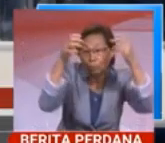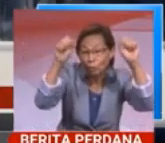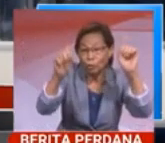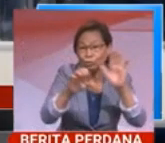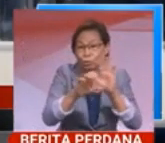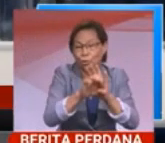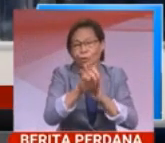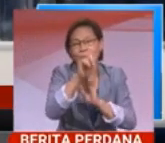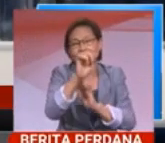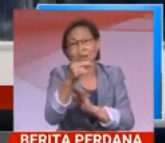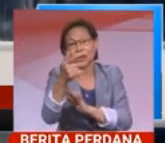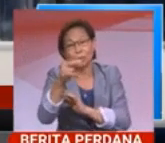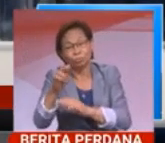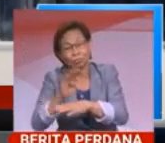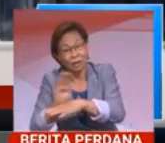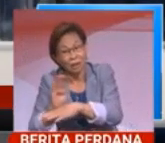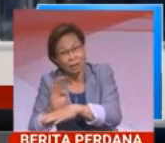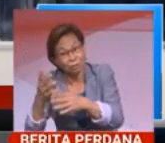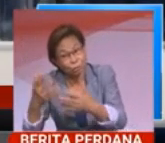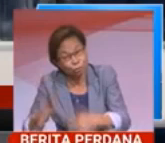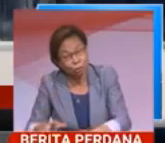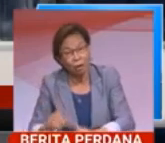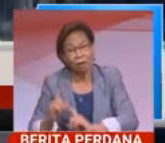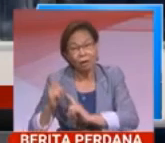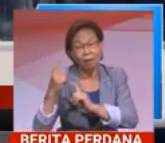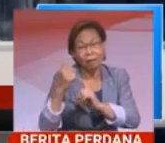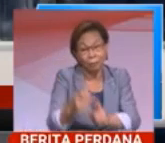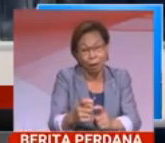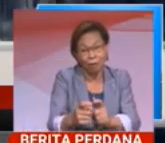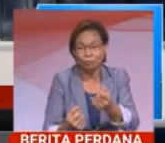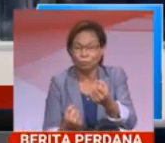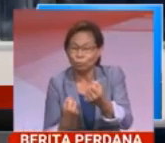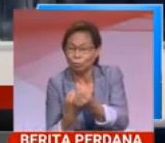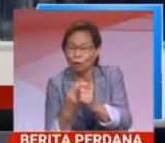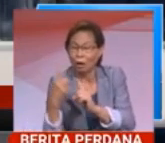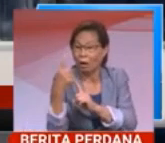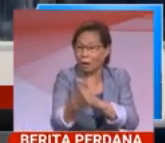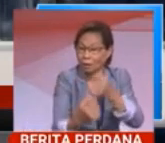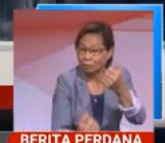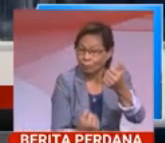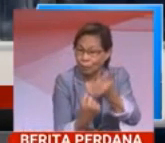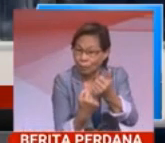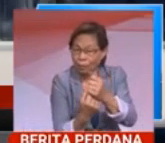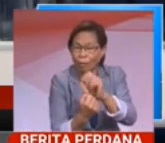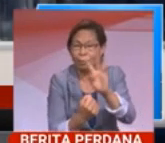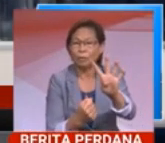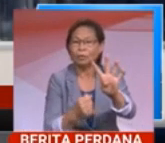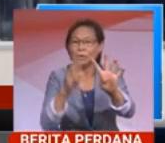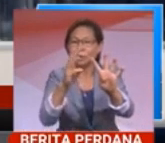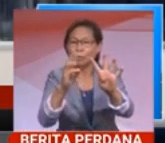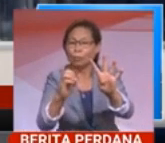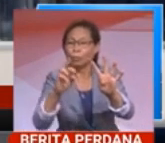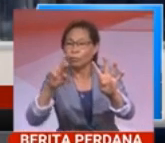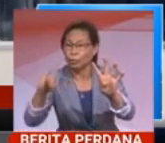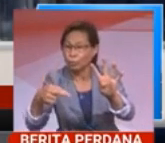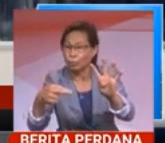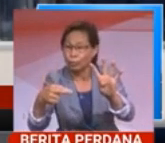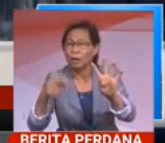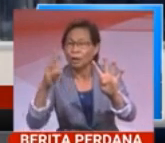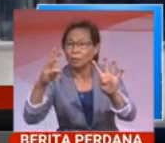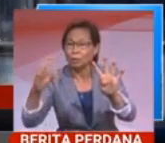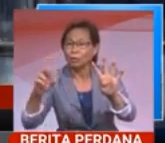tekun niaga yang telah memberi pembiasaan sebanyak 460.000